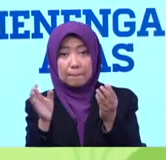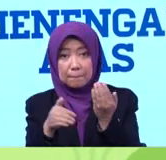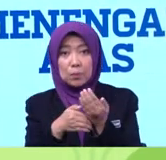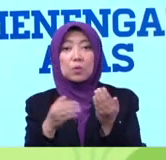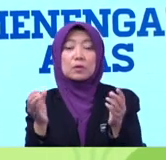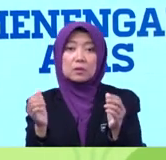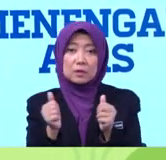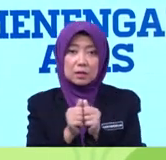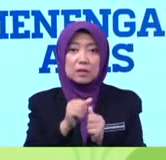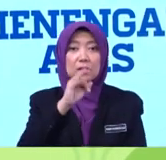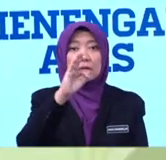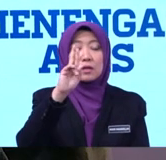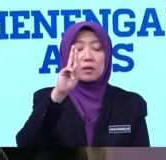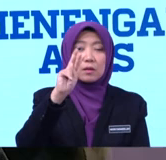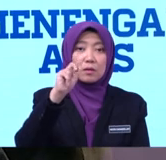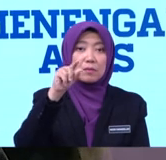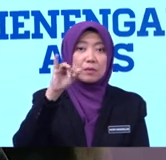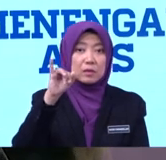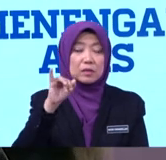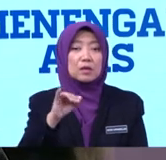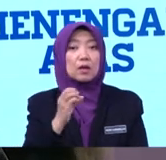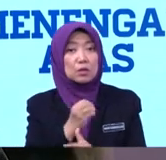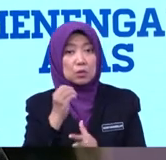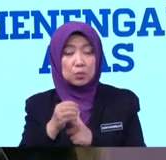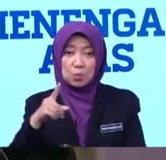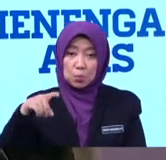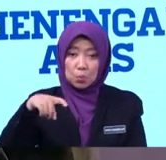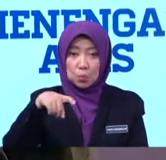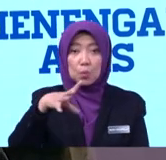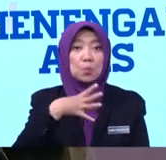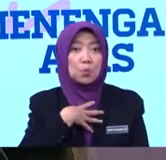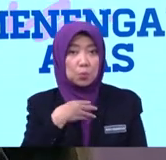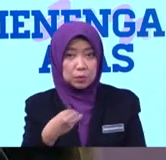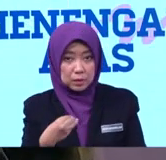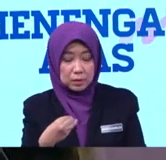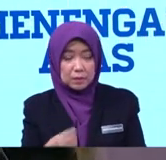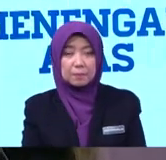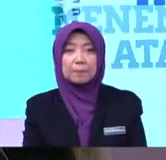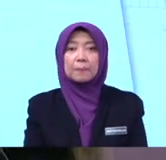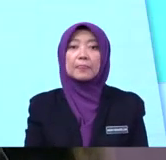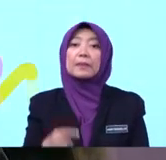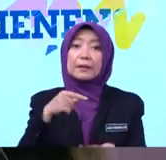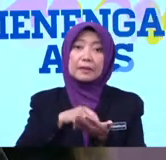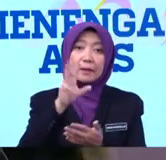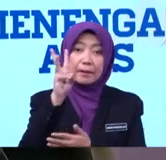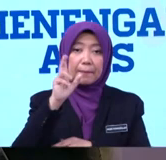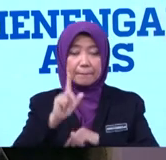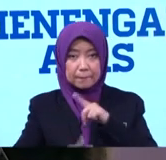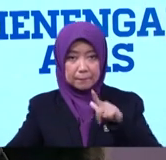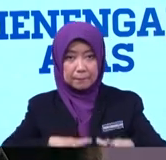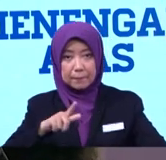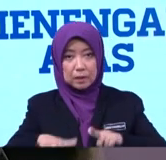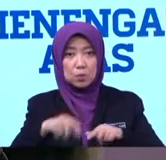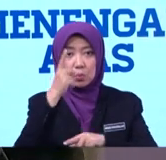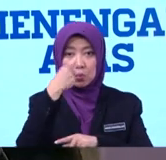ataupun bulat putih jadi ini adalah 6 langkah 6 pro video untuk membuat